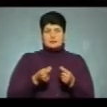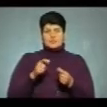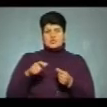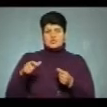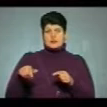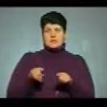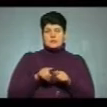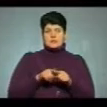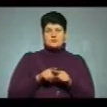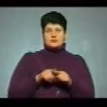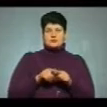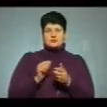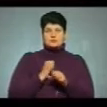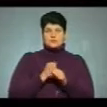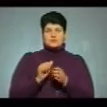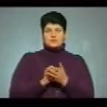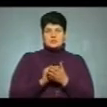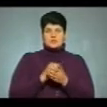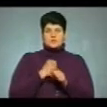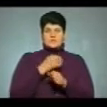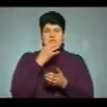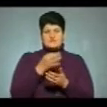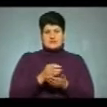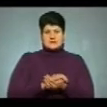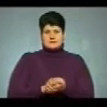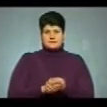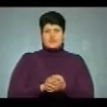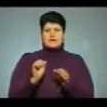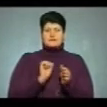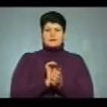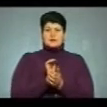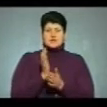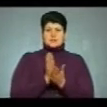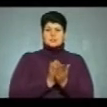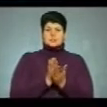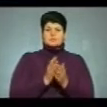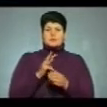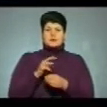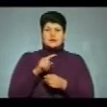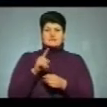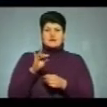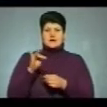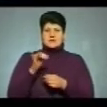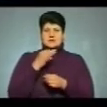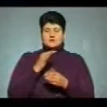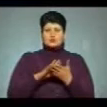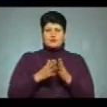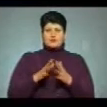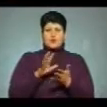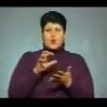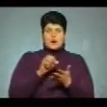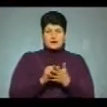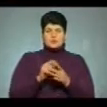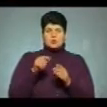а також налагодити документацію, зробити звітність. Керівник прес-служби Тернопільської міськради Мар'яна Зварич повідомила, що договір оренди з аптекою